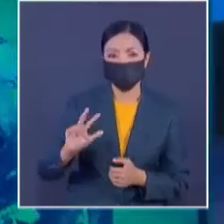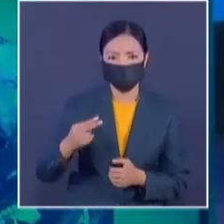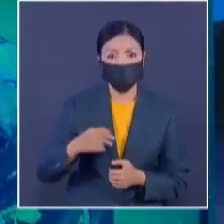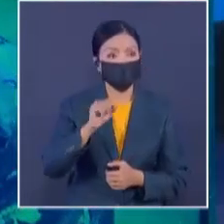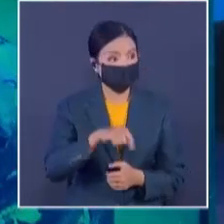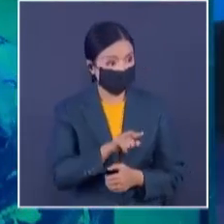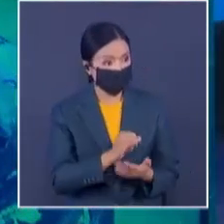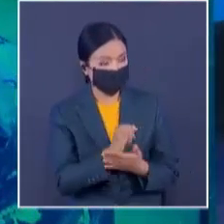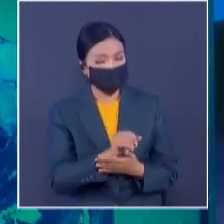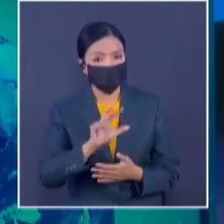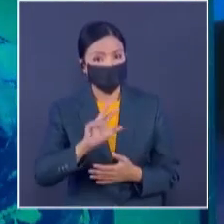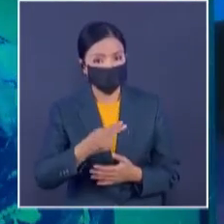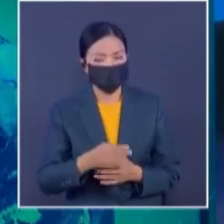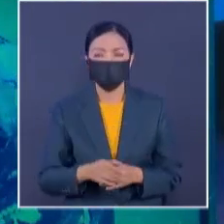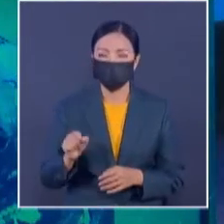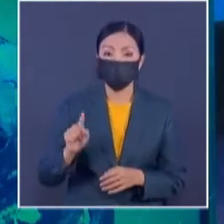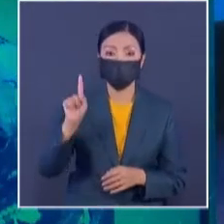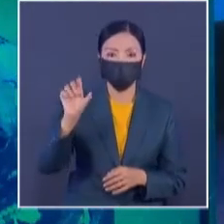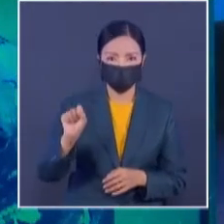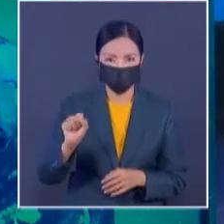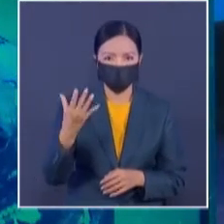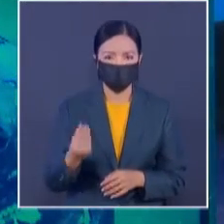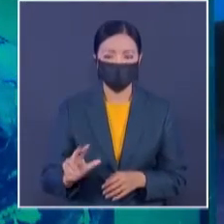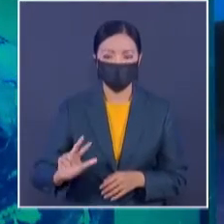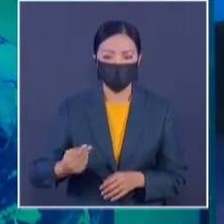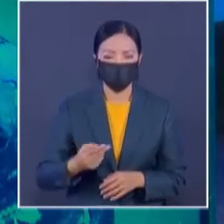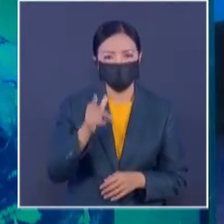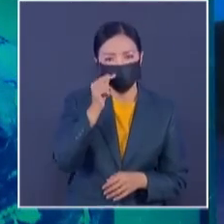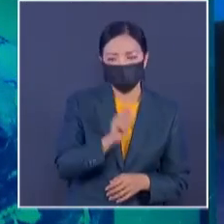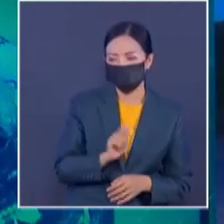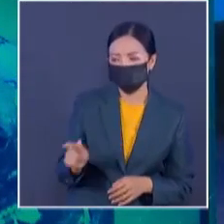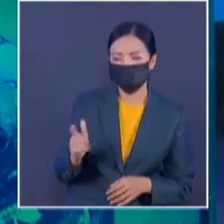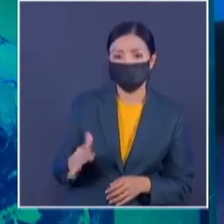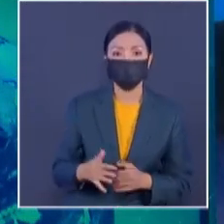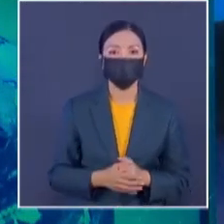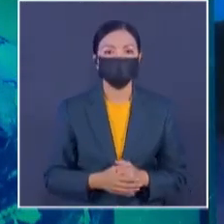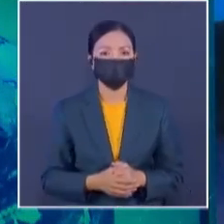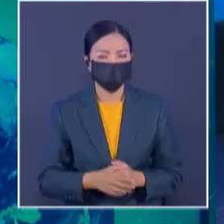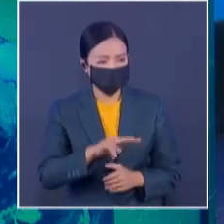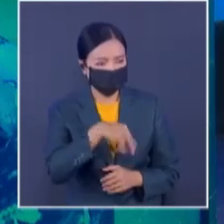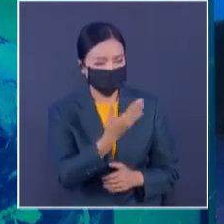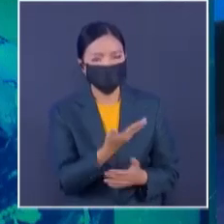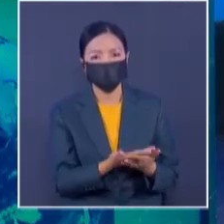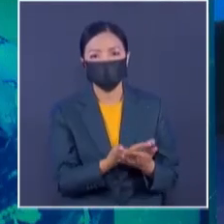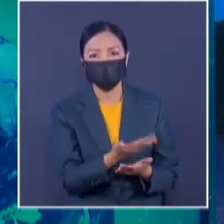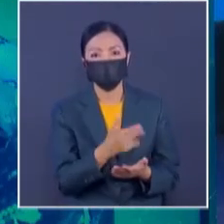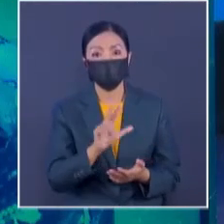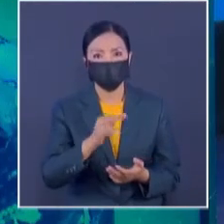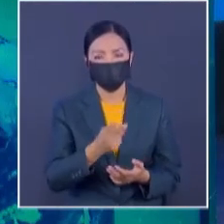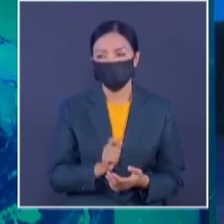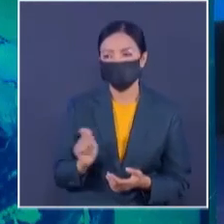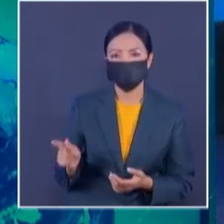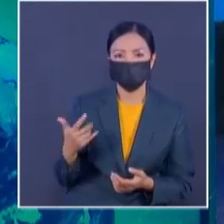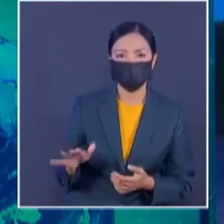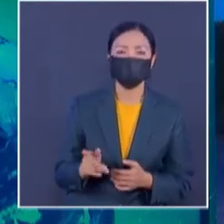ไหม ครับ จากแสนหนึ่งที่ระบุว่าเรียกกันแสนหนึ่งต่อกันไปต่อกันมาก็ไปหาเงินมาเหลือ 30,000 ก็เอาเงินไปให้